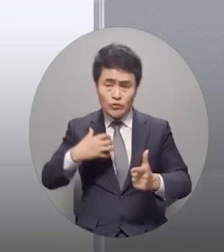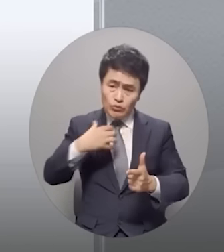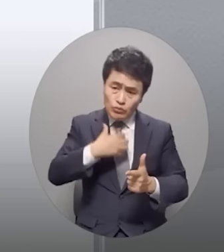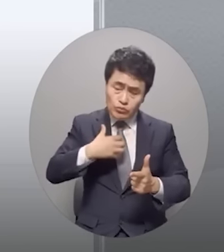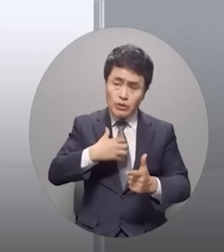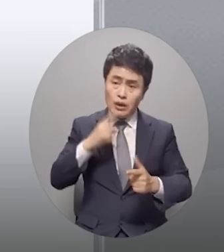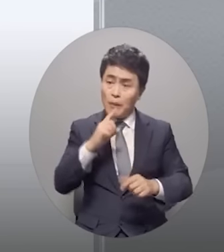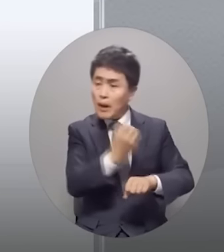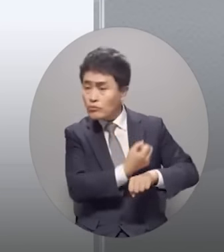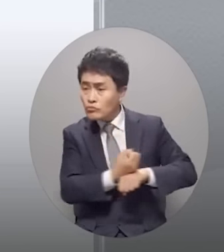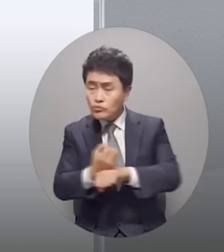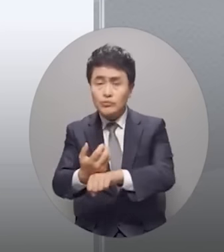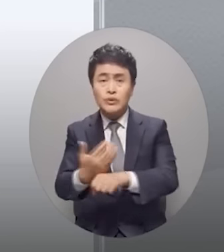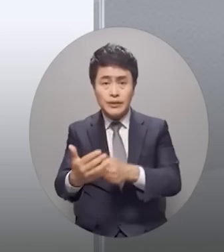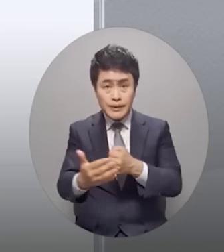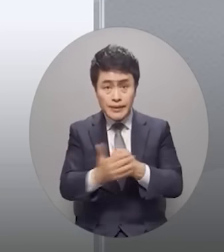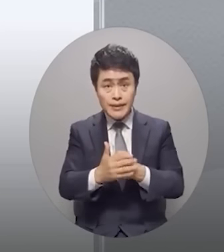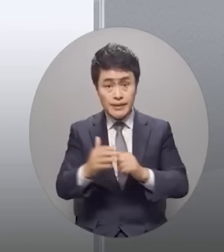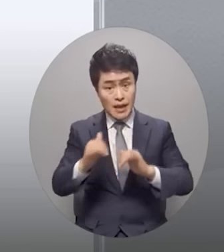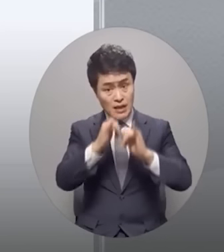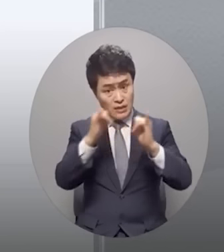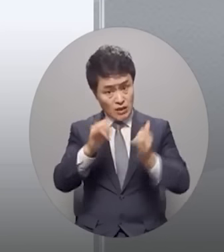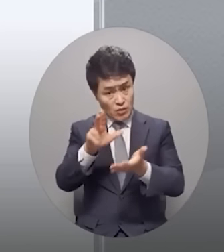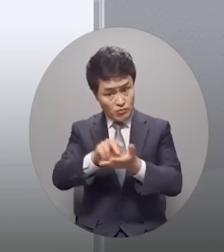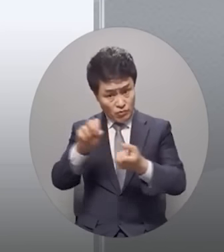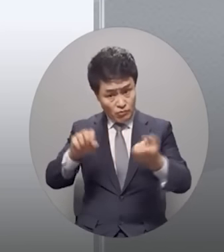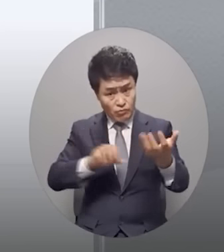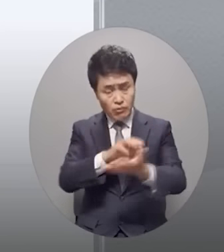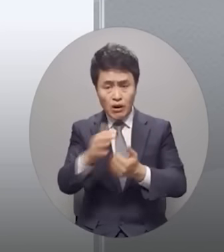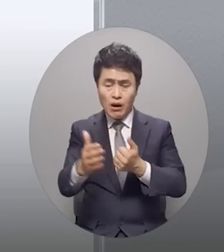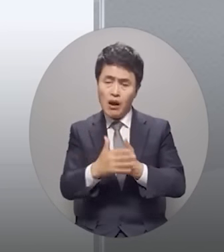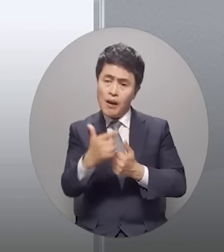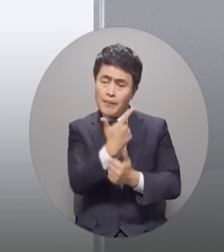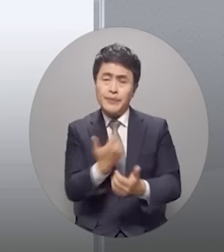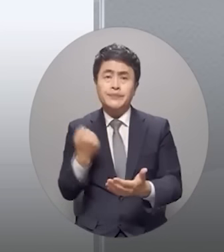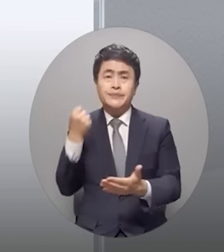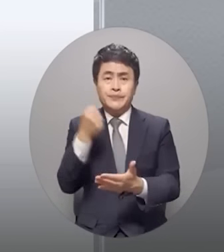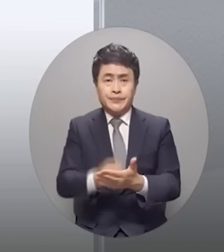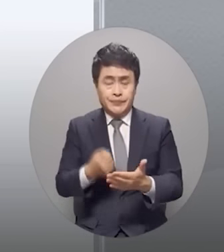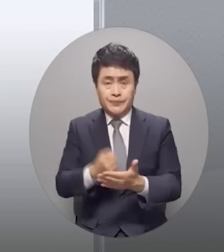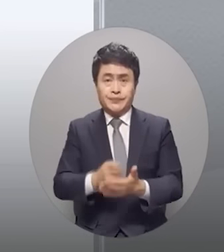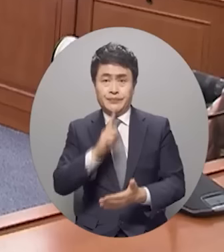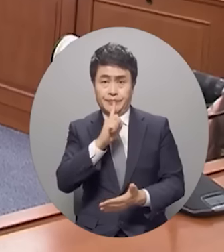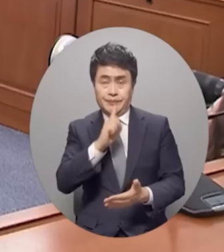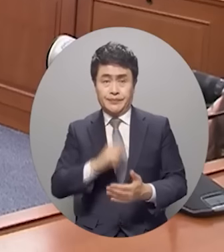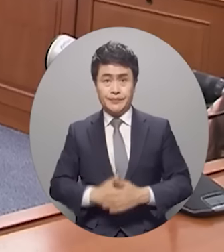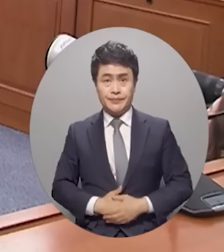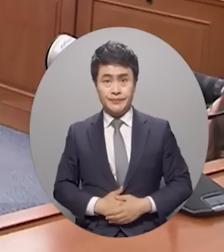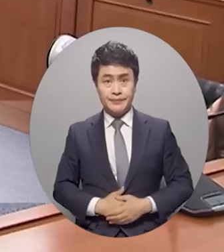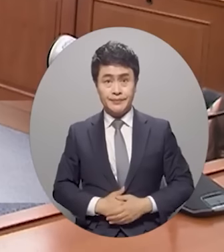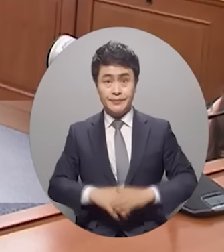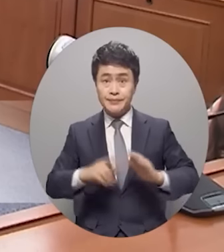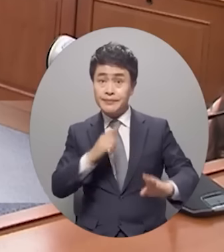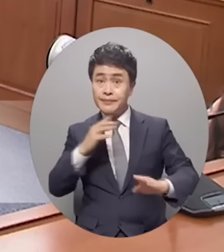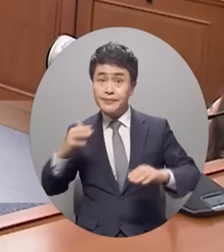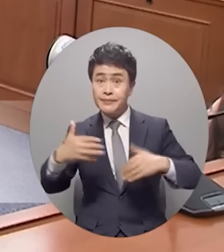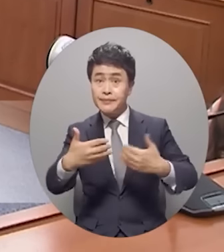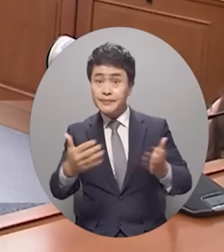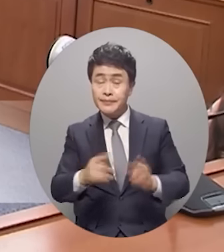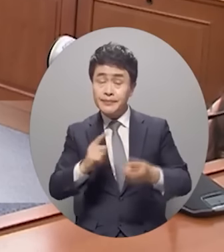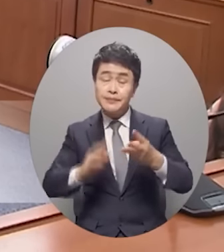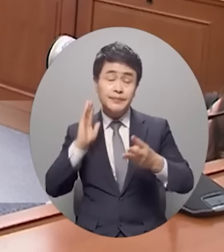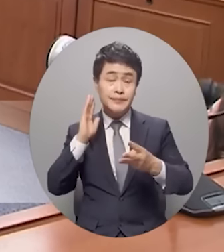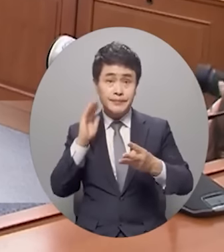전하려는 취지였다며 사회적 논란이 되고 있어 매우 유감이라고 덧붙였습니다 민주당은 윤